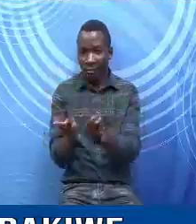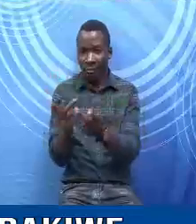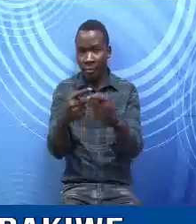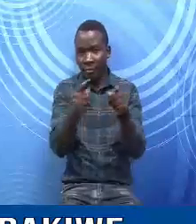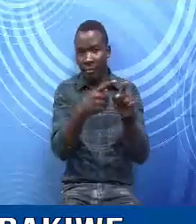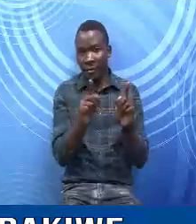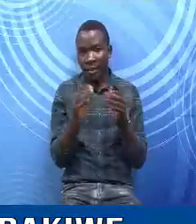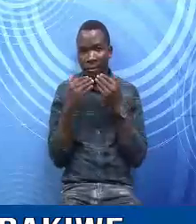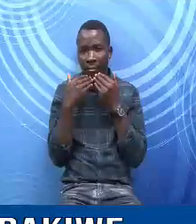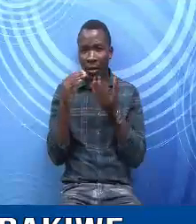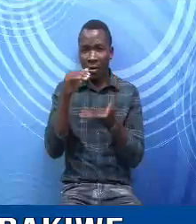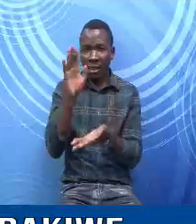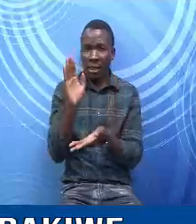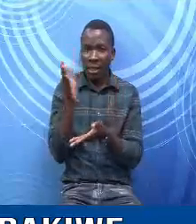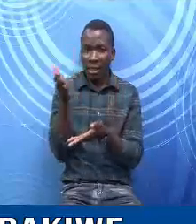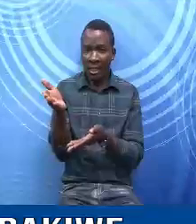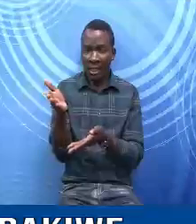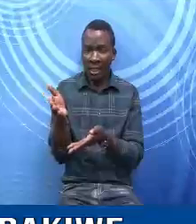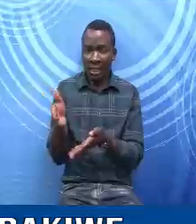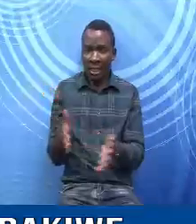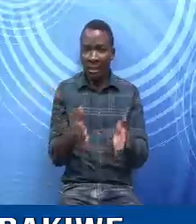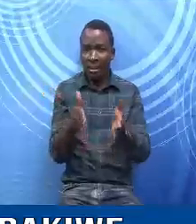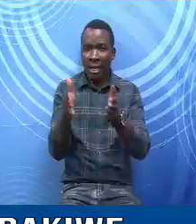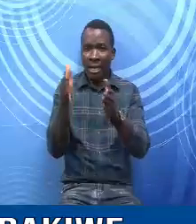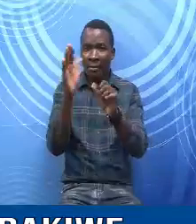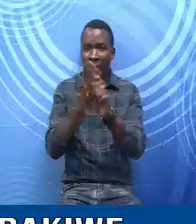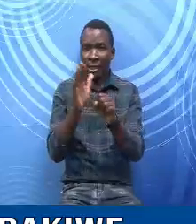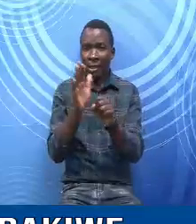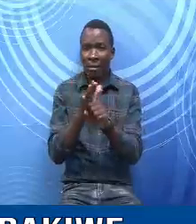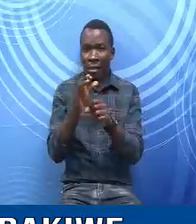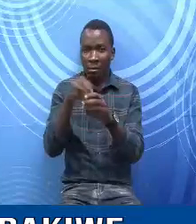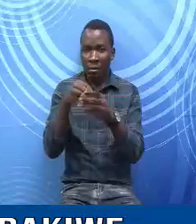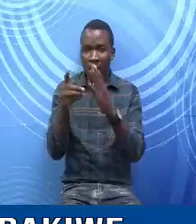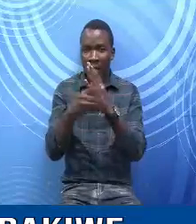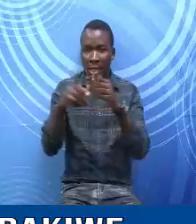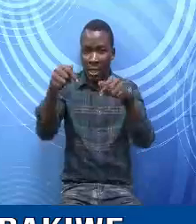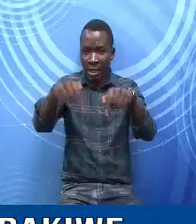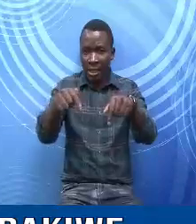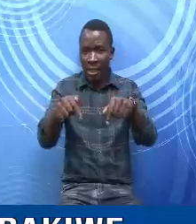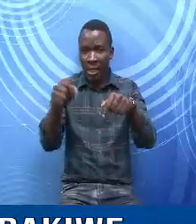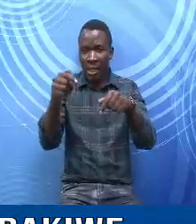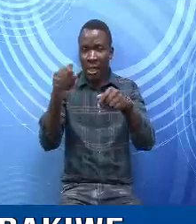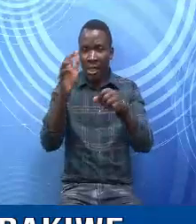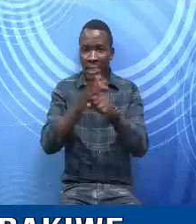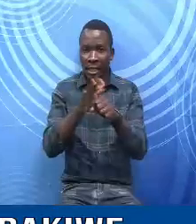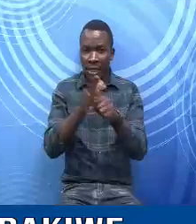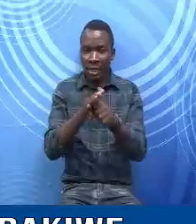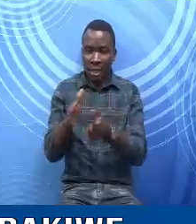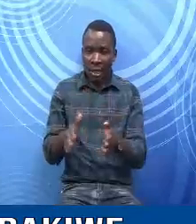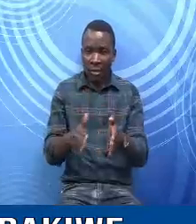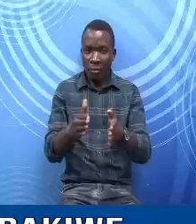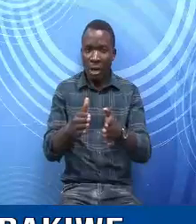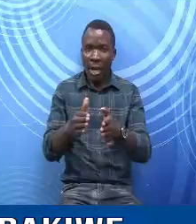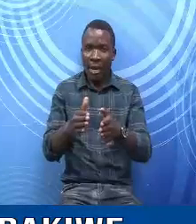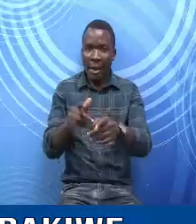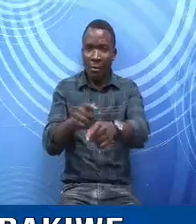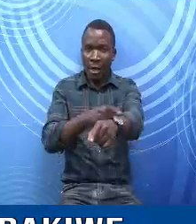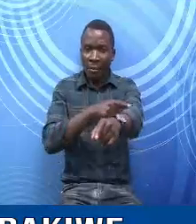hari imihanda myinshi iri gukorwa hano muri aka karere ariko cyane cyane hari uyu muhanda munini cyane w'ibirometero bigera